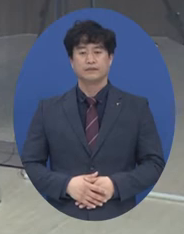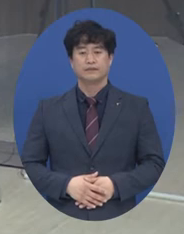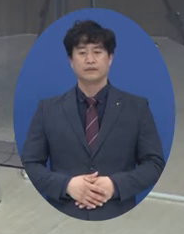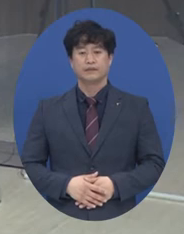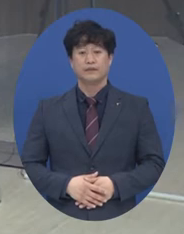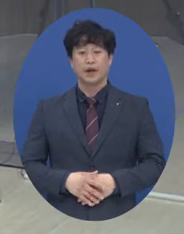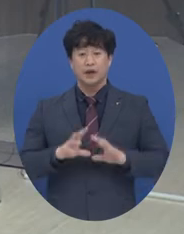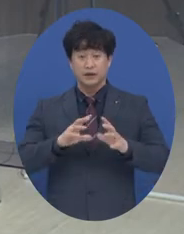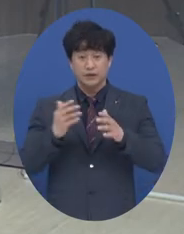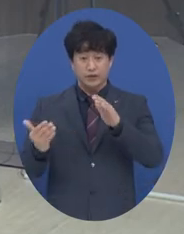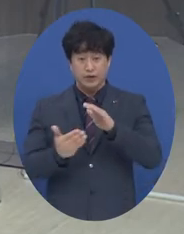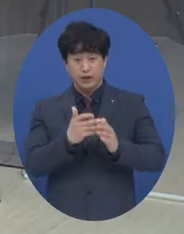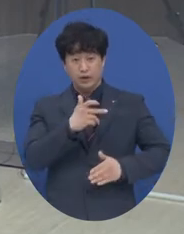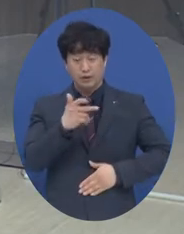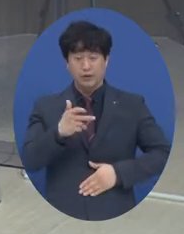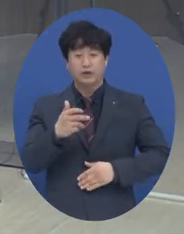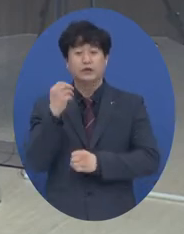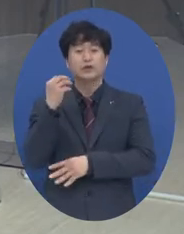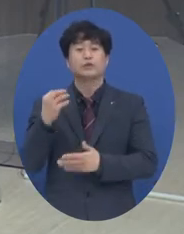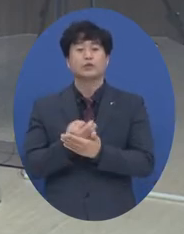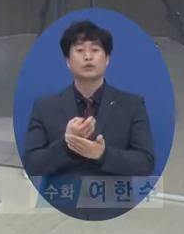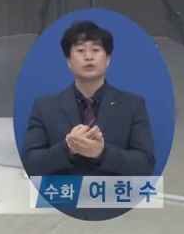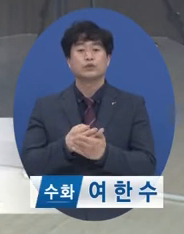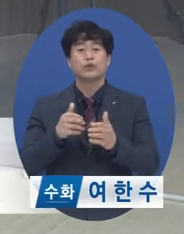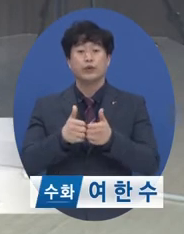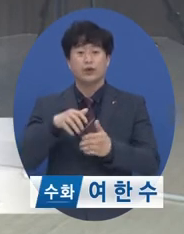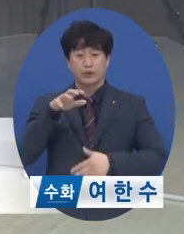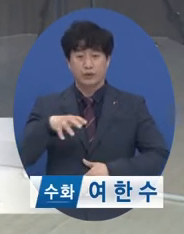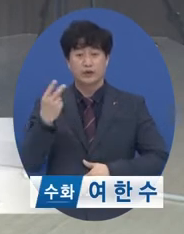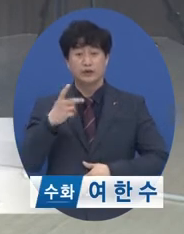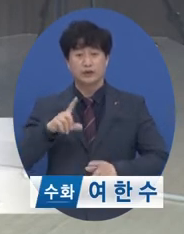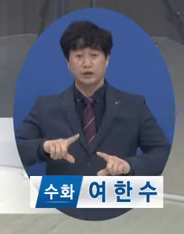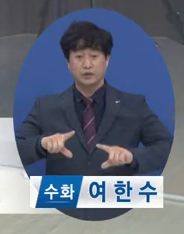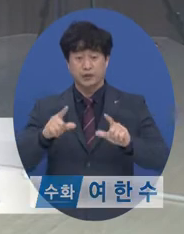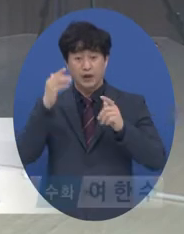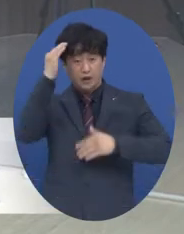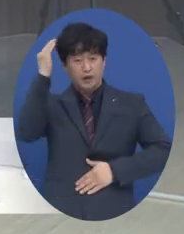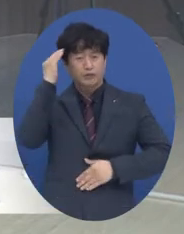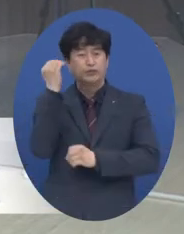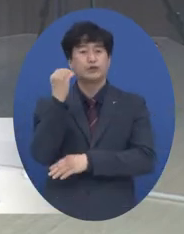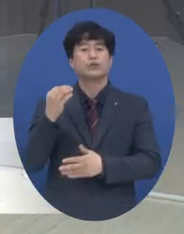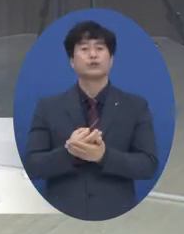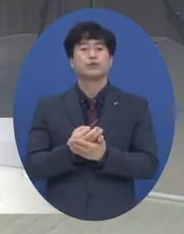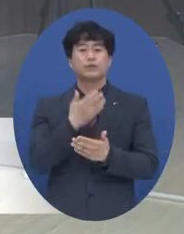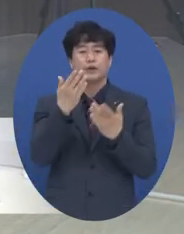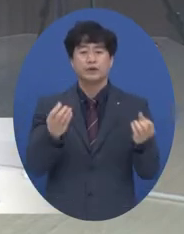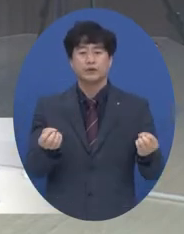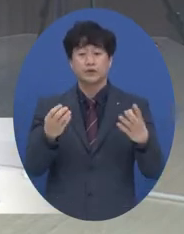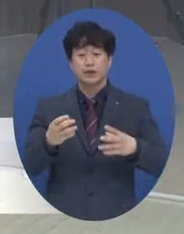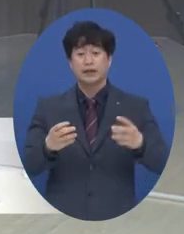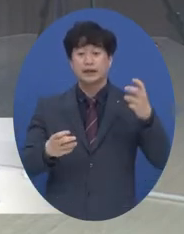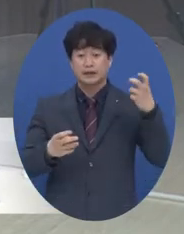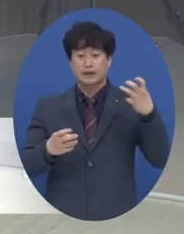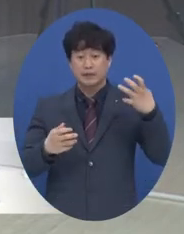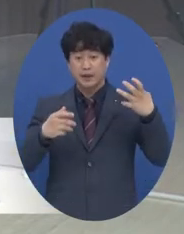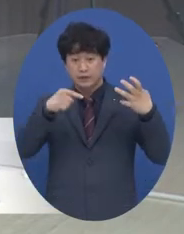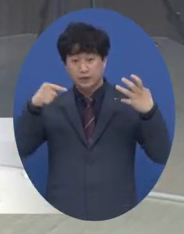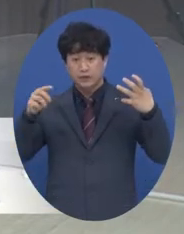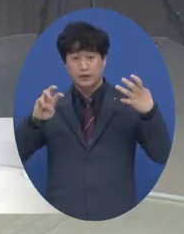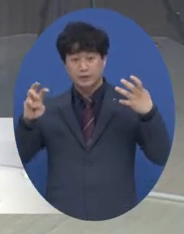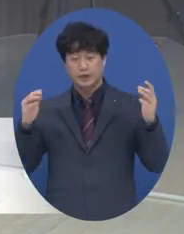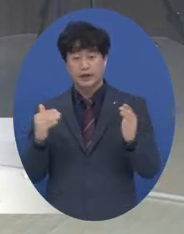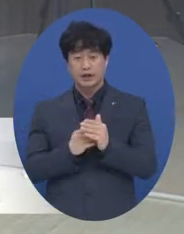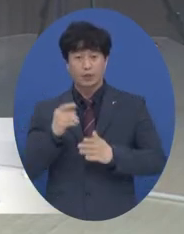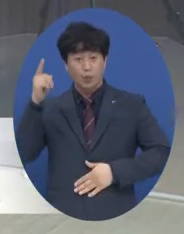세계 최대 기본소득 공론 회장인 2011 대한민국 기본소득 박람회 가 오는 28일부터 30일까지 고양